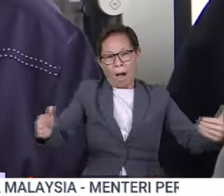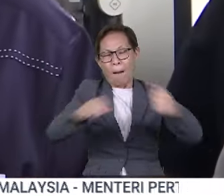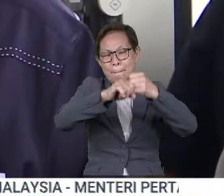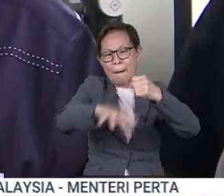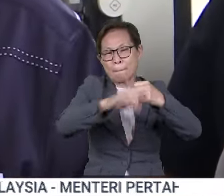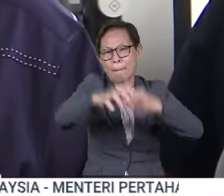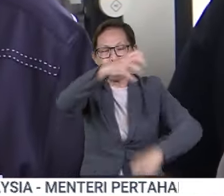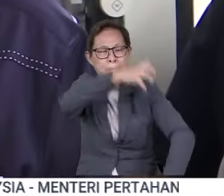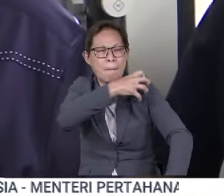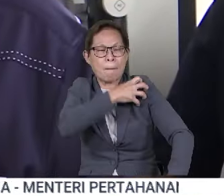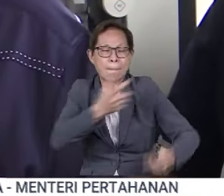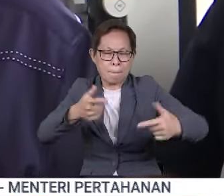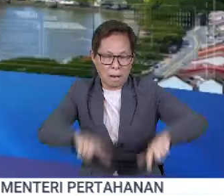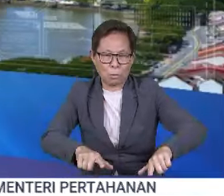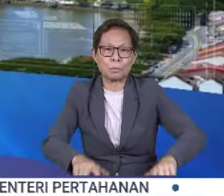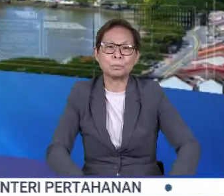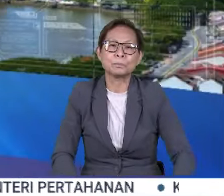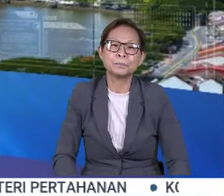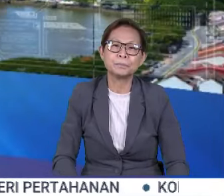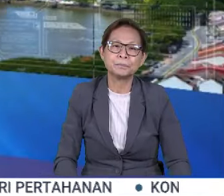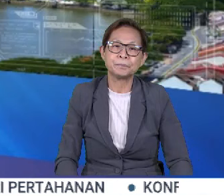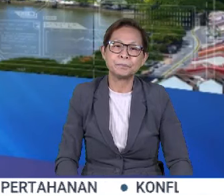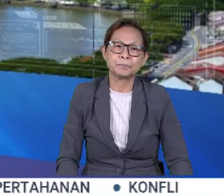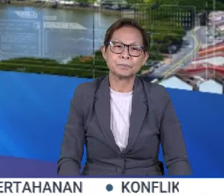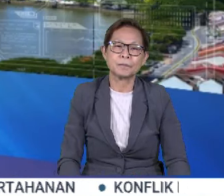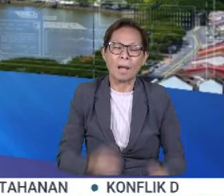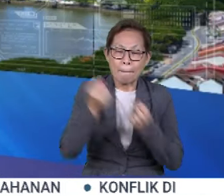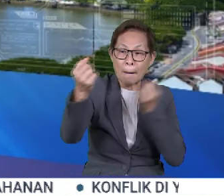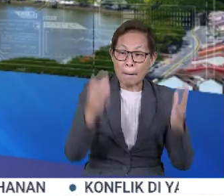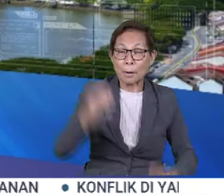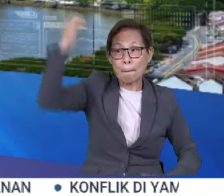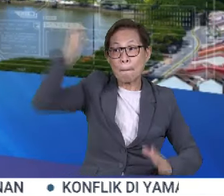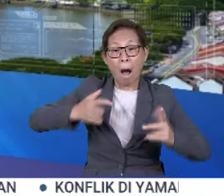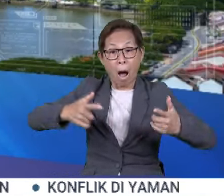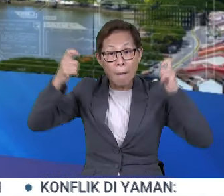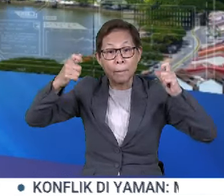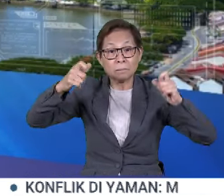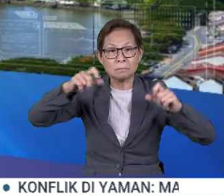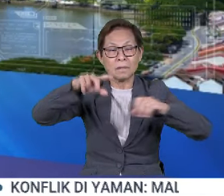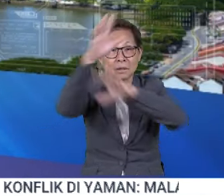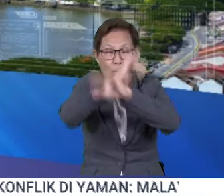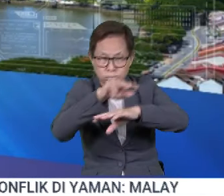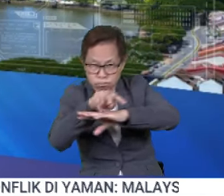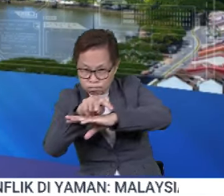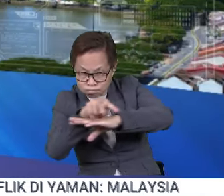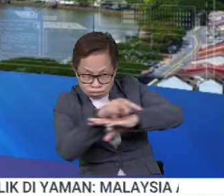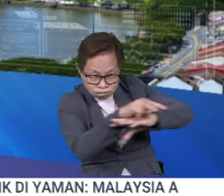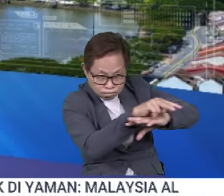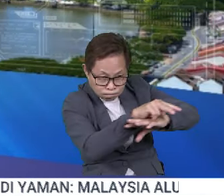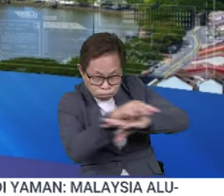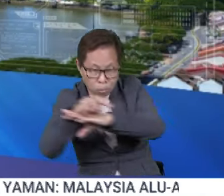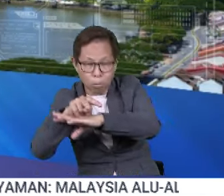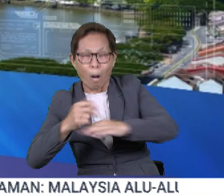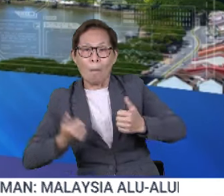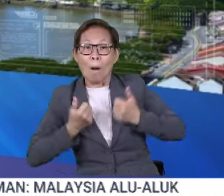kempen penguatkuasaan berlaku. Setiap pemandu bas ekspres di Sarawak dipantau secara rapat sepanjang musim